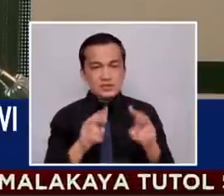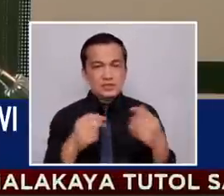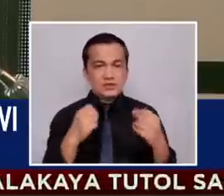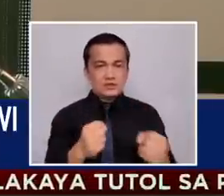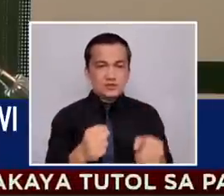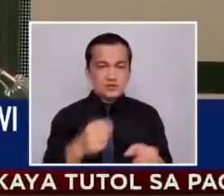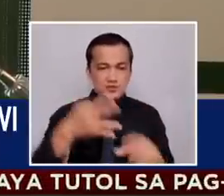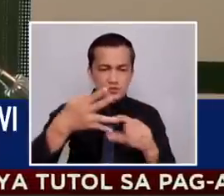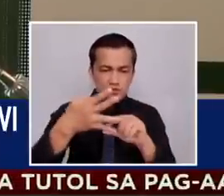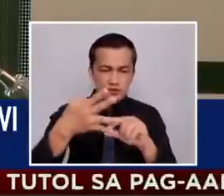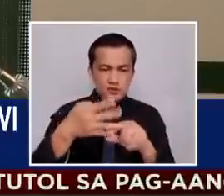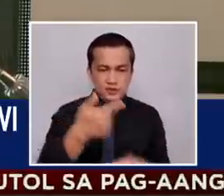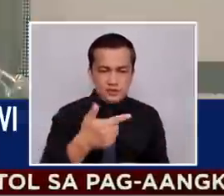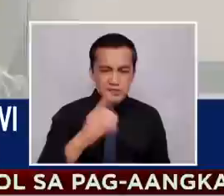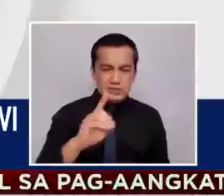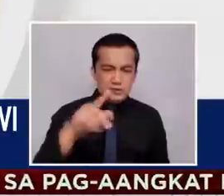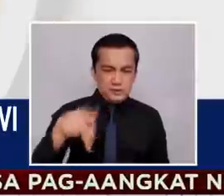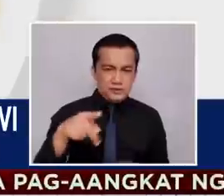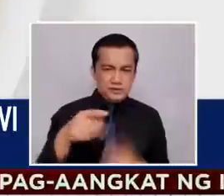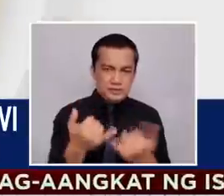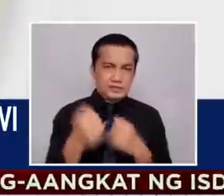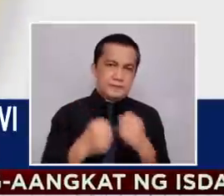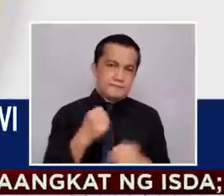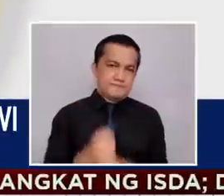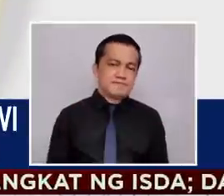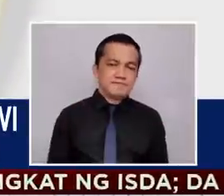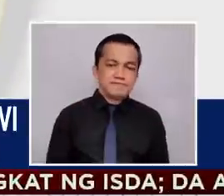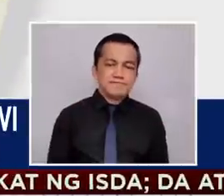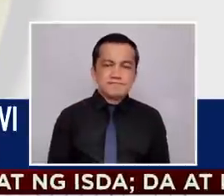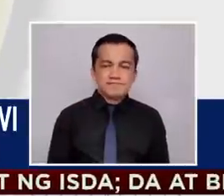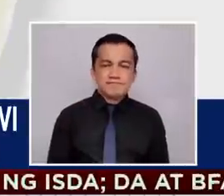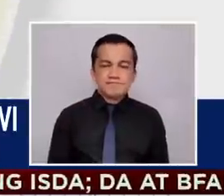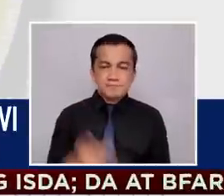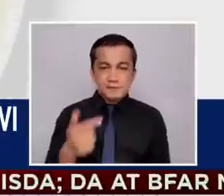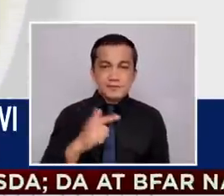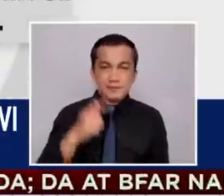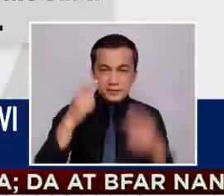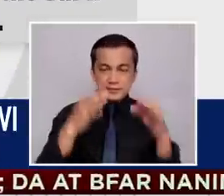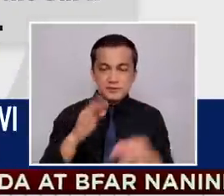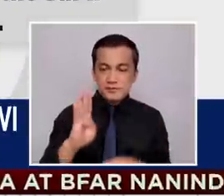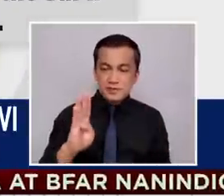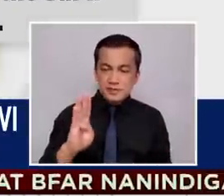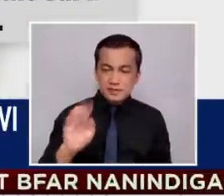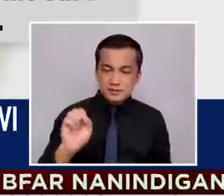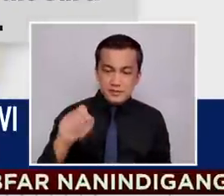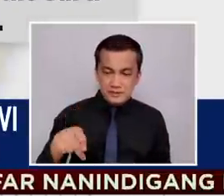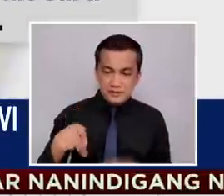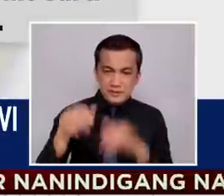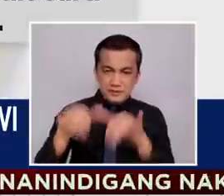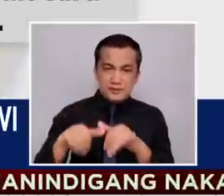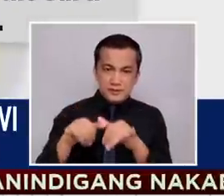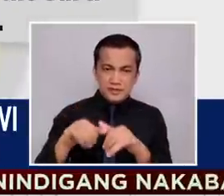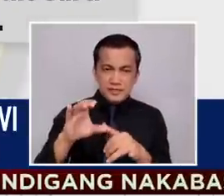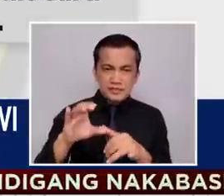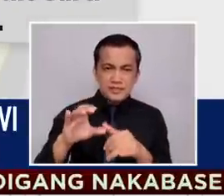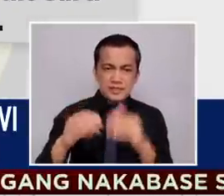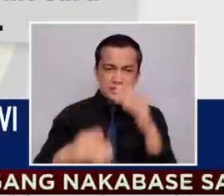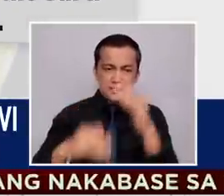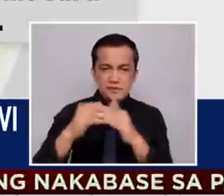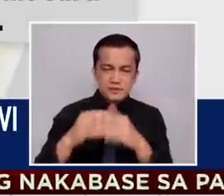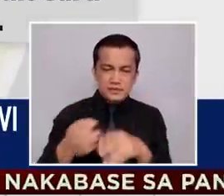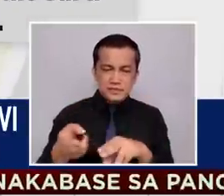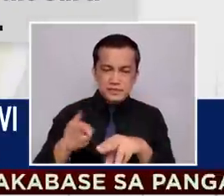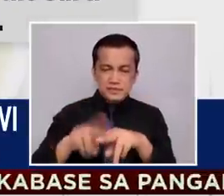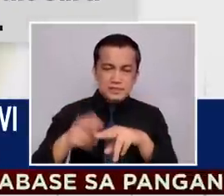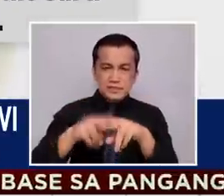quarter GDP number this year. Nagdesisyon pa ang BSP na manatili muna ang cap sa interest na pwedeng